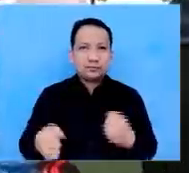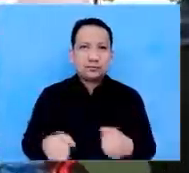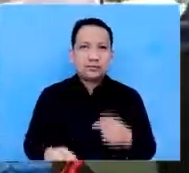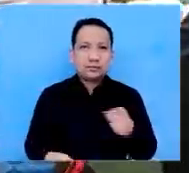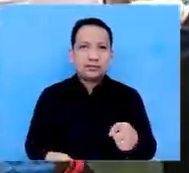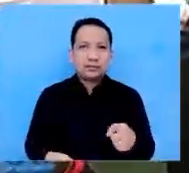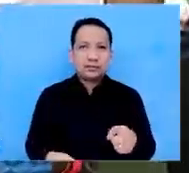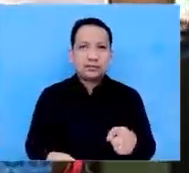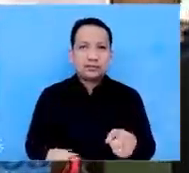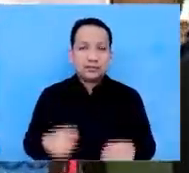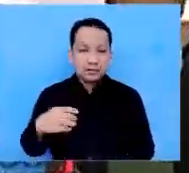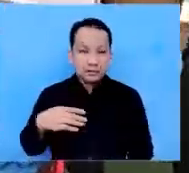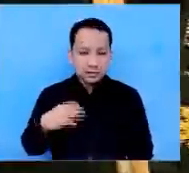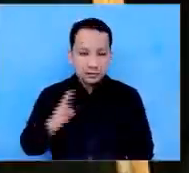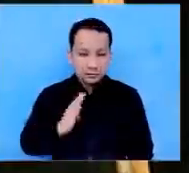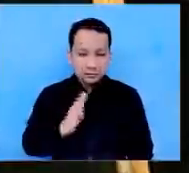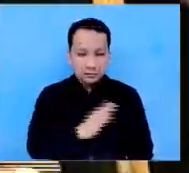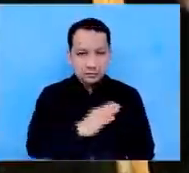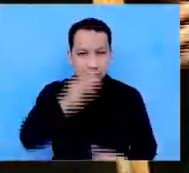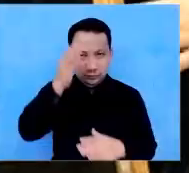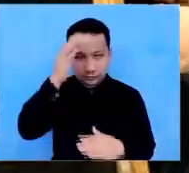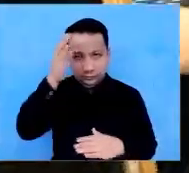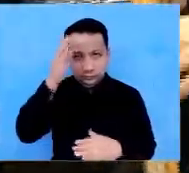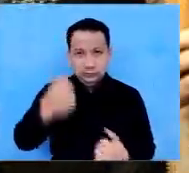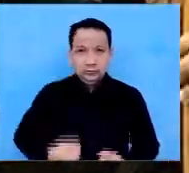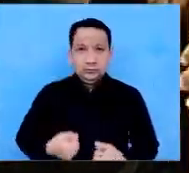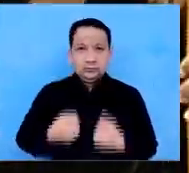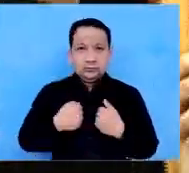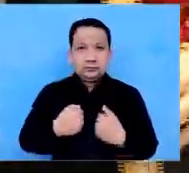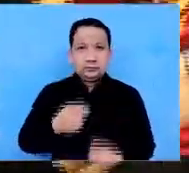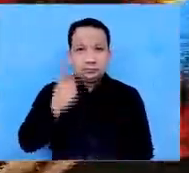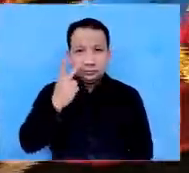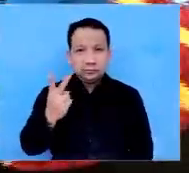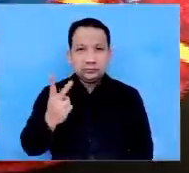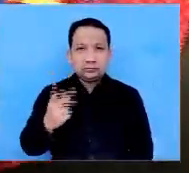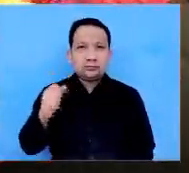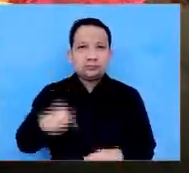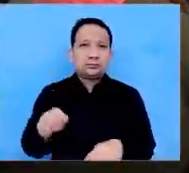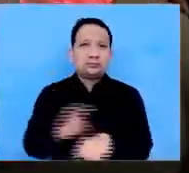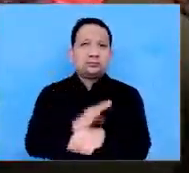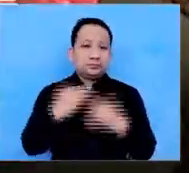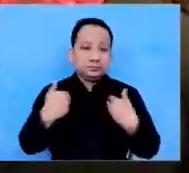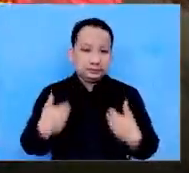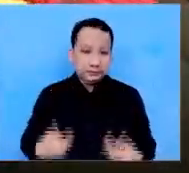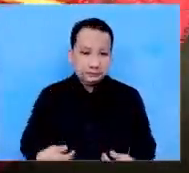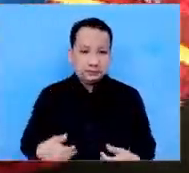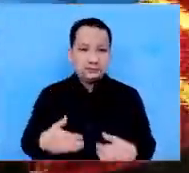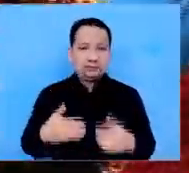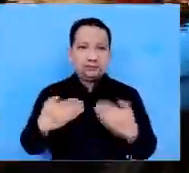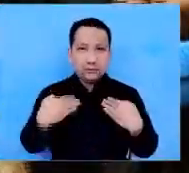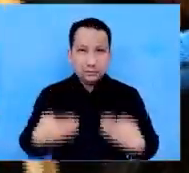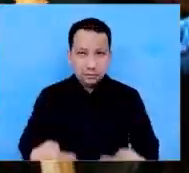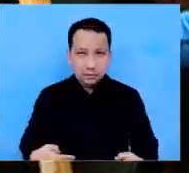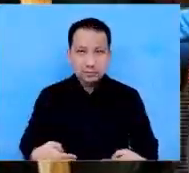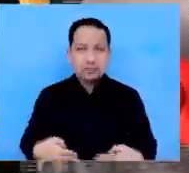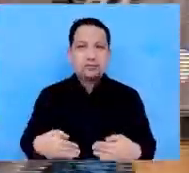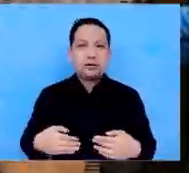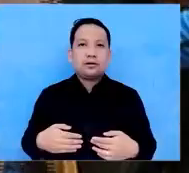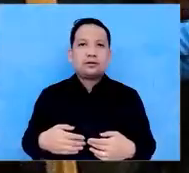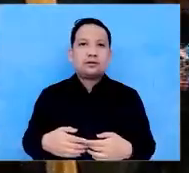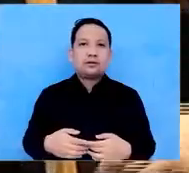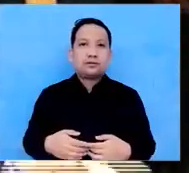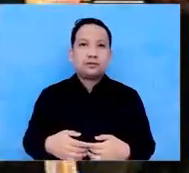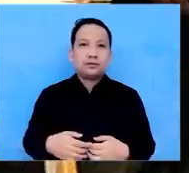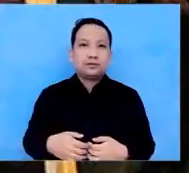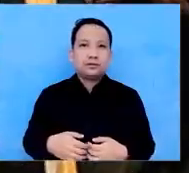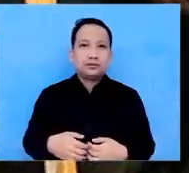breast cancer survivor si Cruz. I thought I will lose my physical self with my